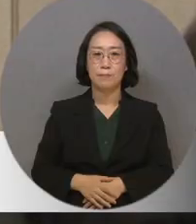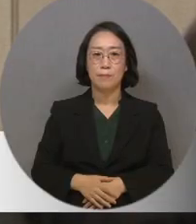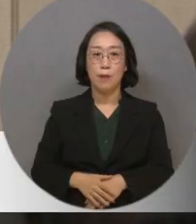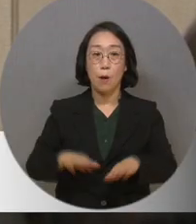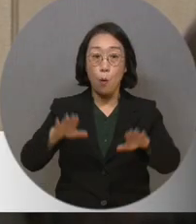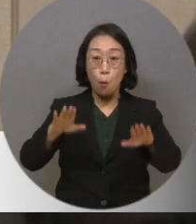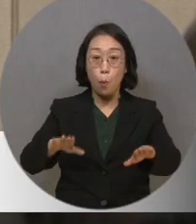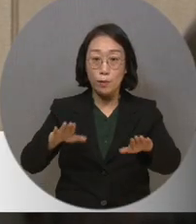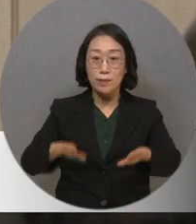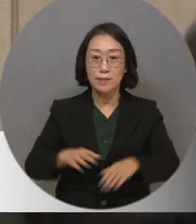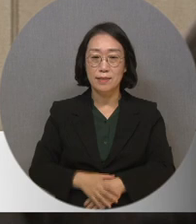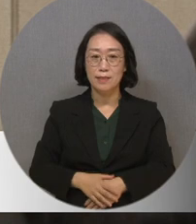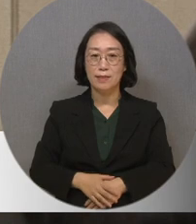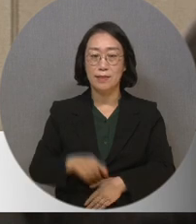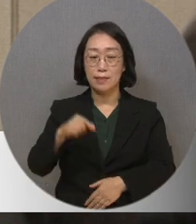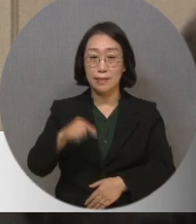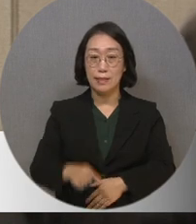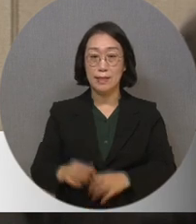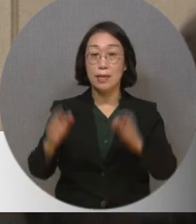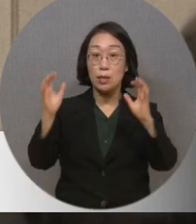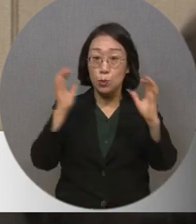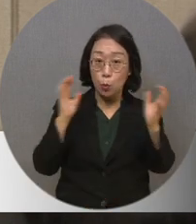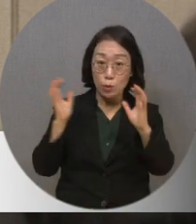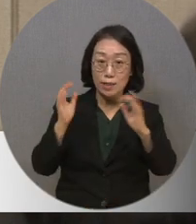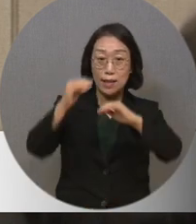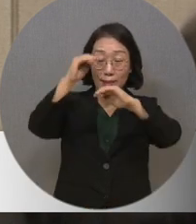오늘 이 논의된 이